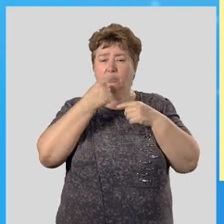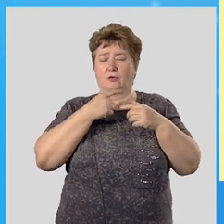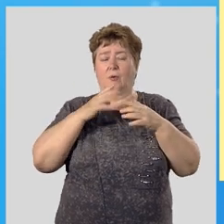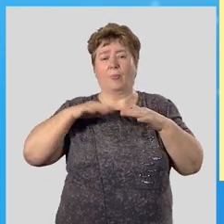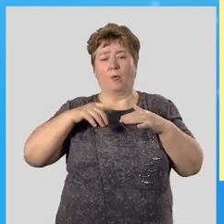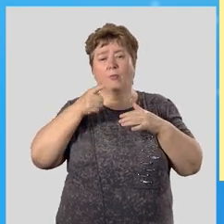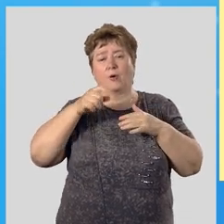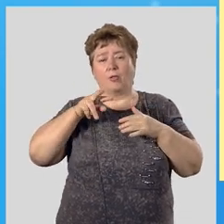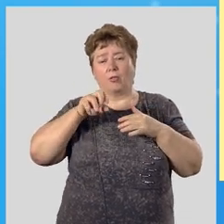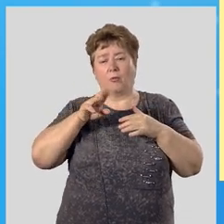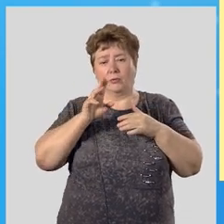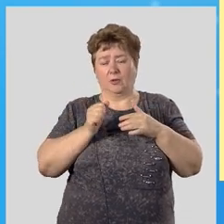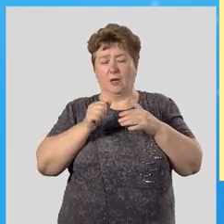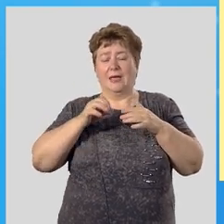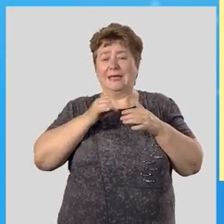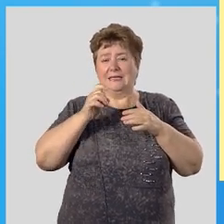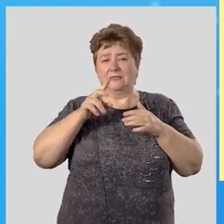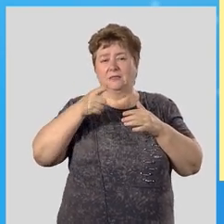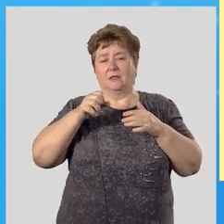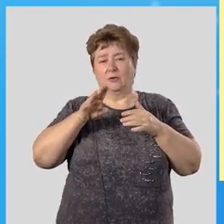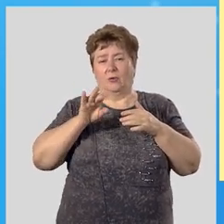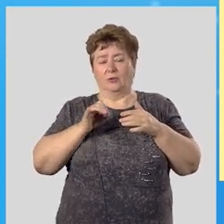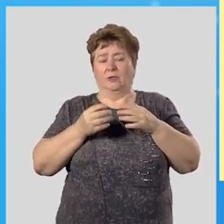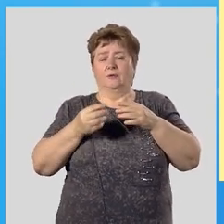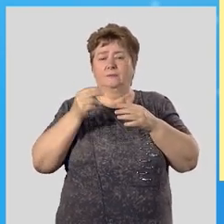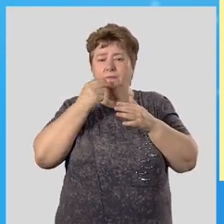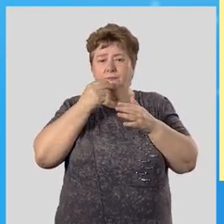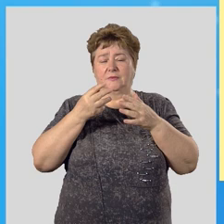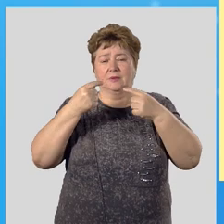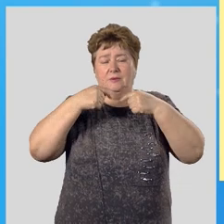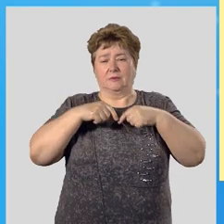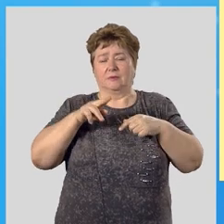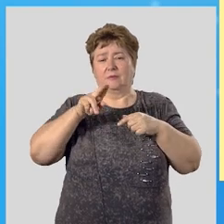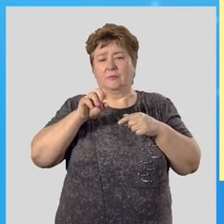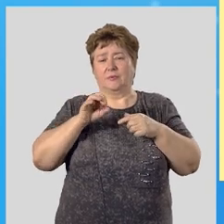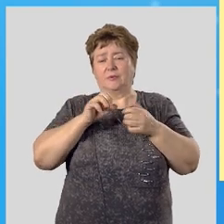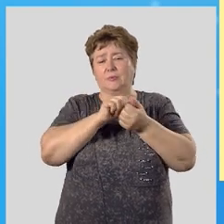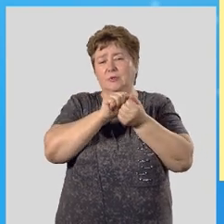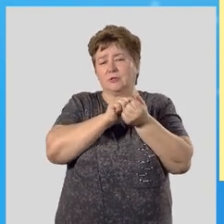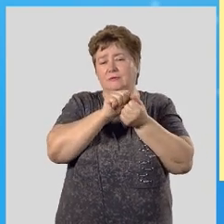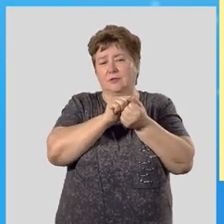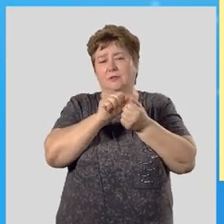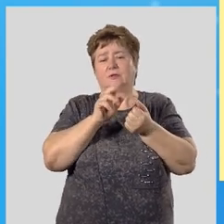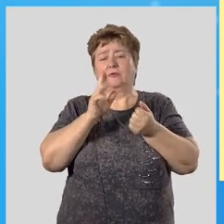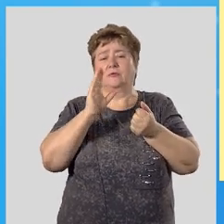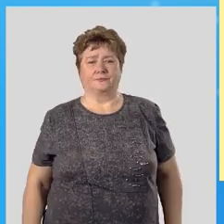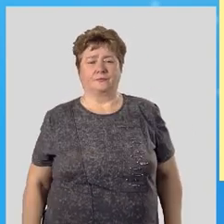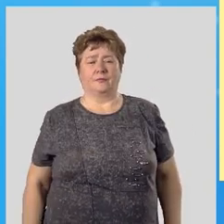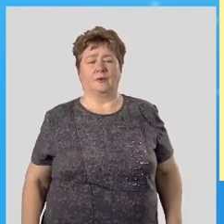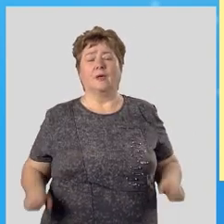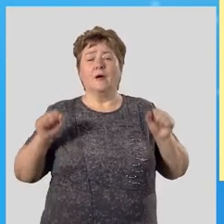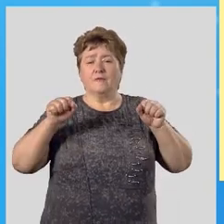в глотку. Из глотки пища попадает в пищеварительную